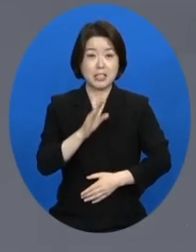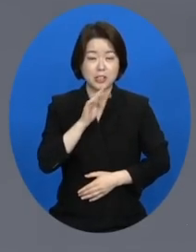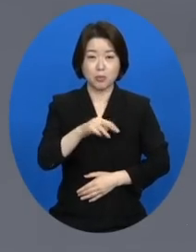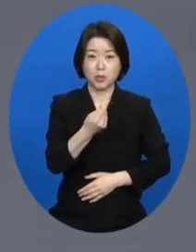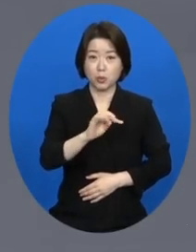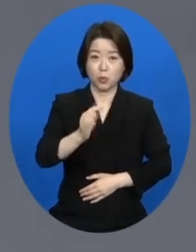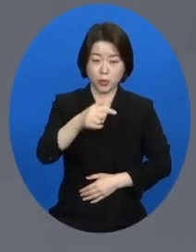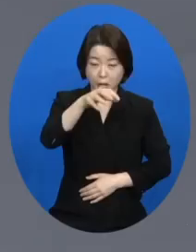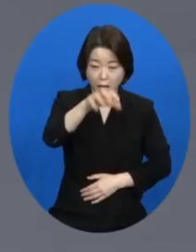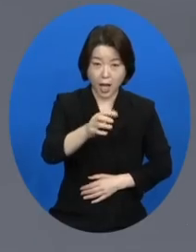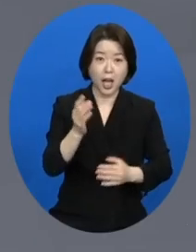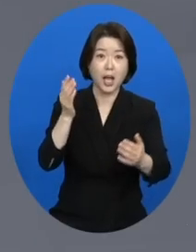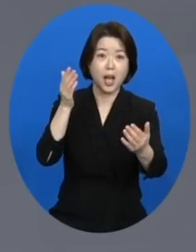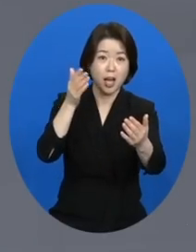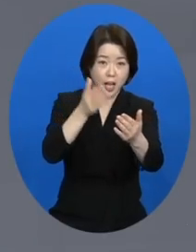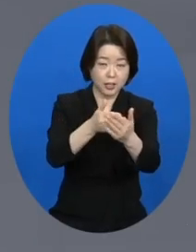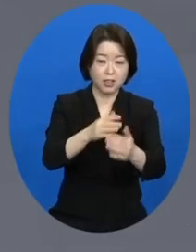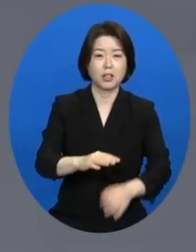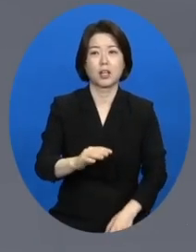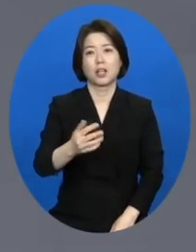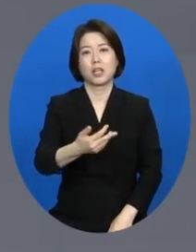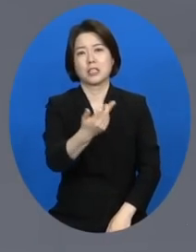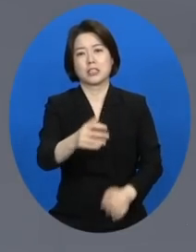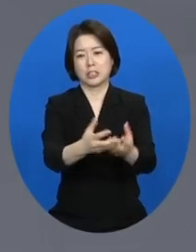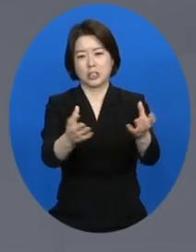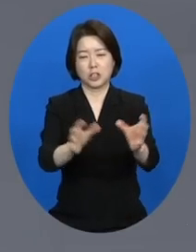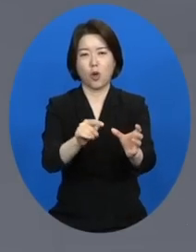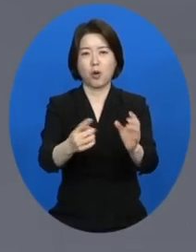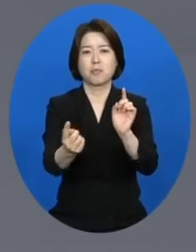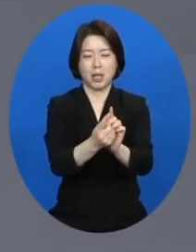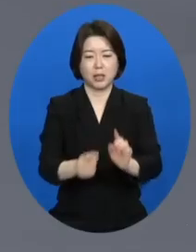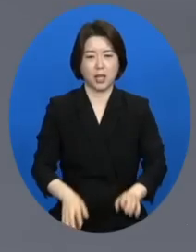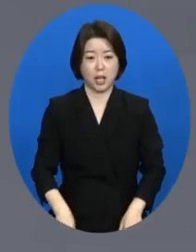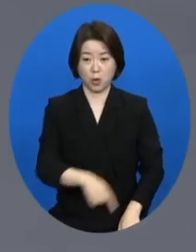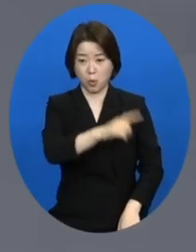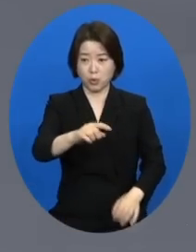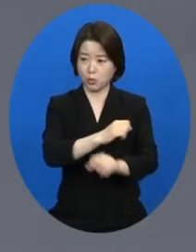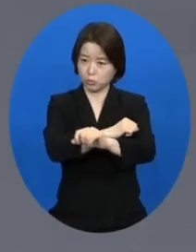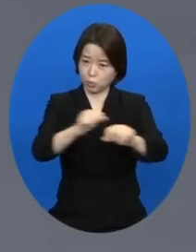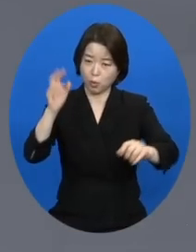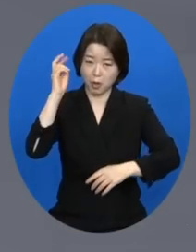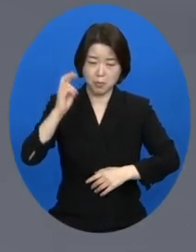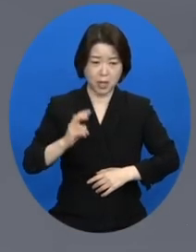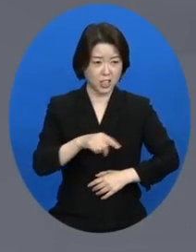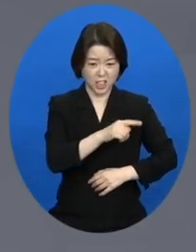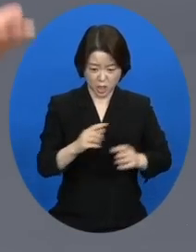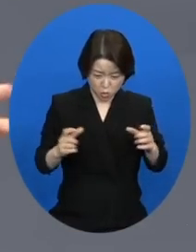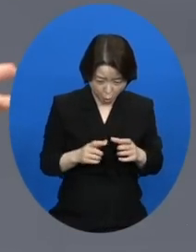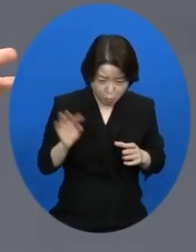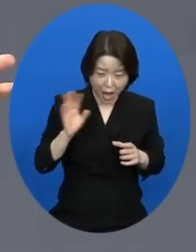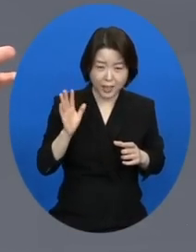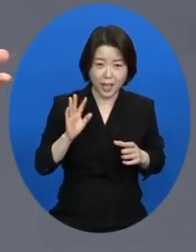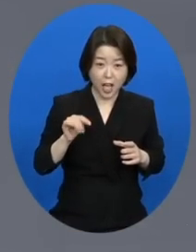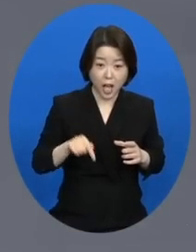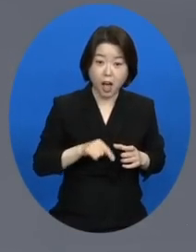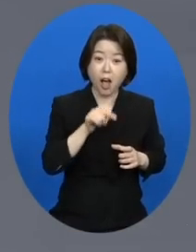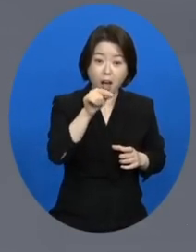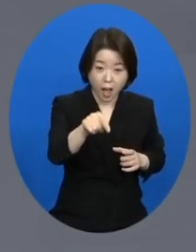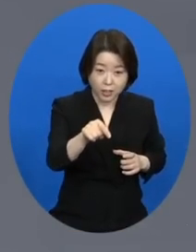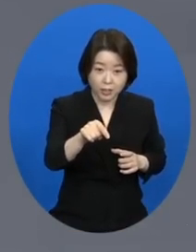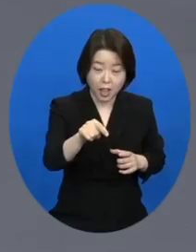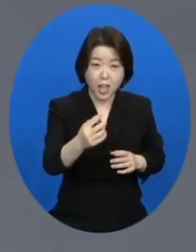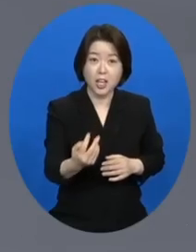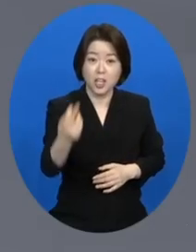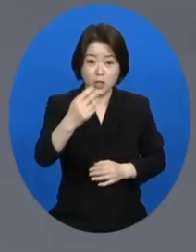갔더니요 형들을 만납니다. 물론 도단이 꽤 컸을 텐데 무슨 복정동도 아니고 갔는데 바로 형들을 만나요. 약간